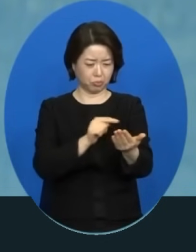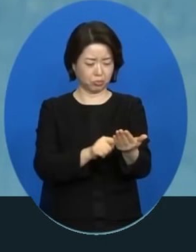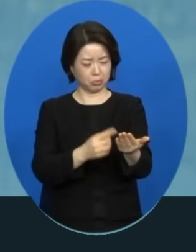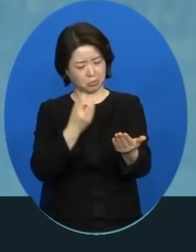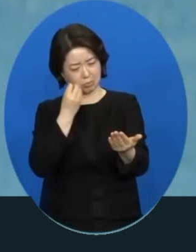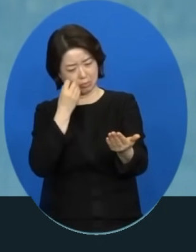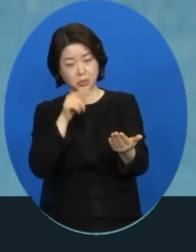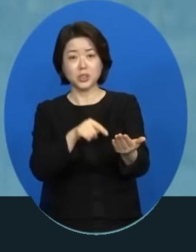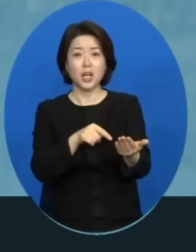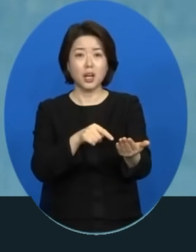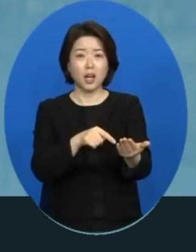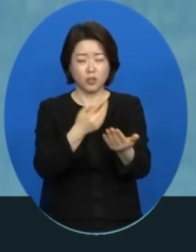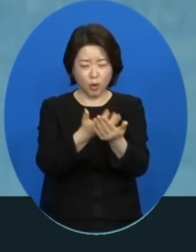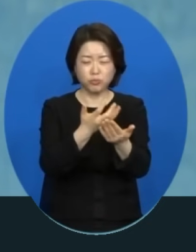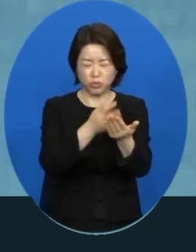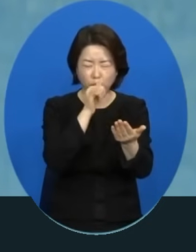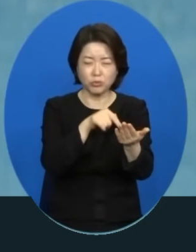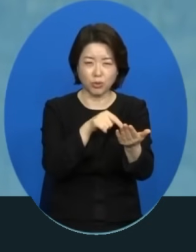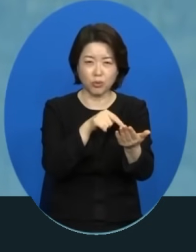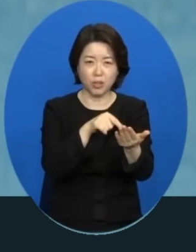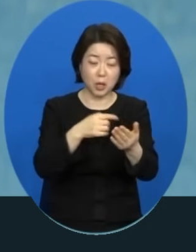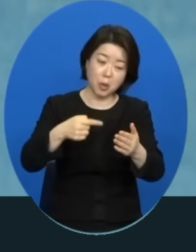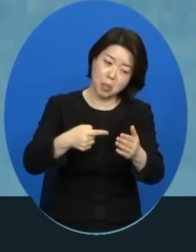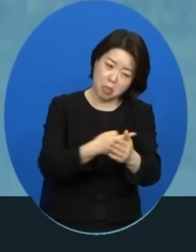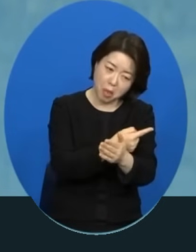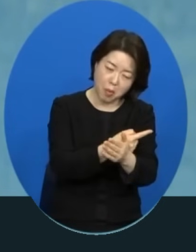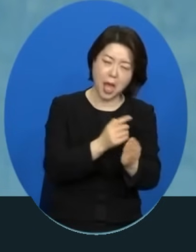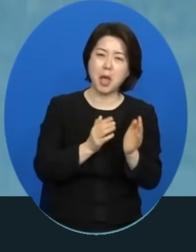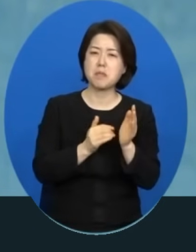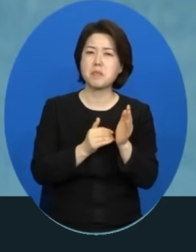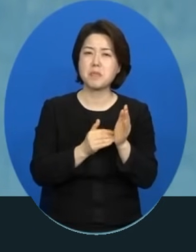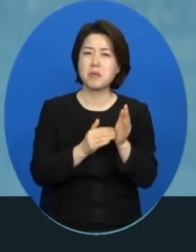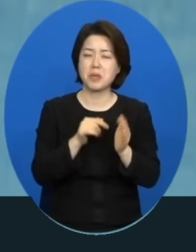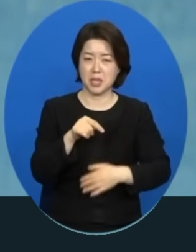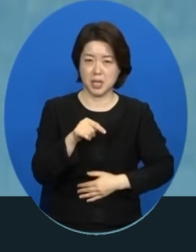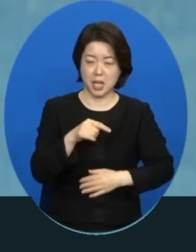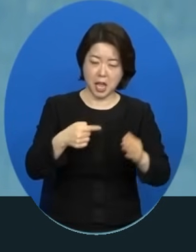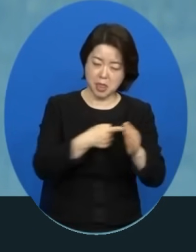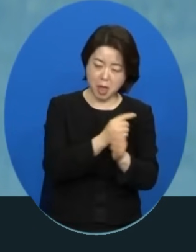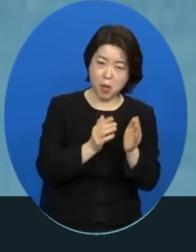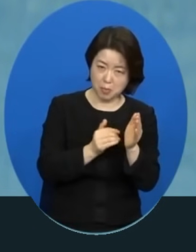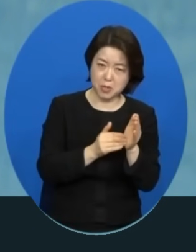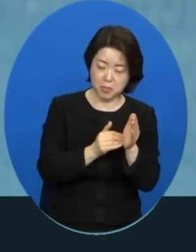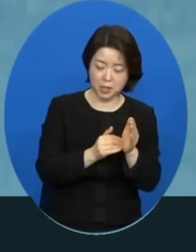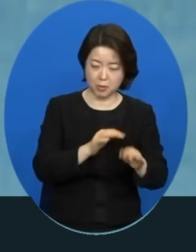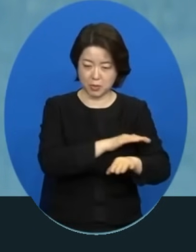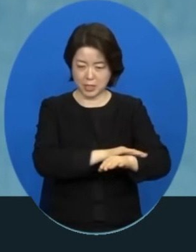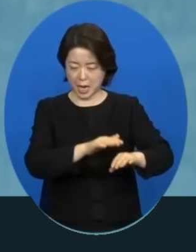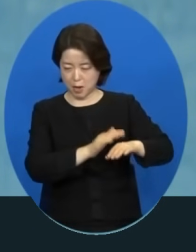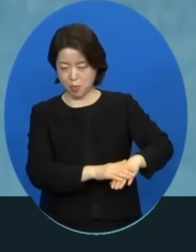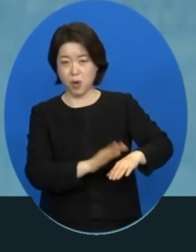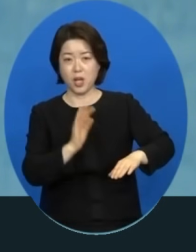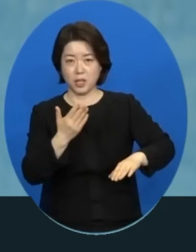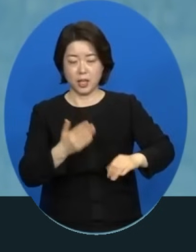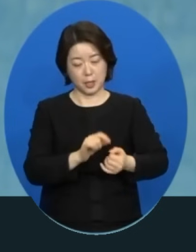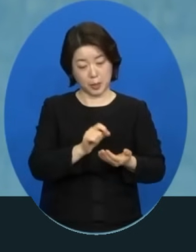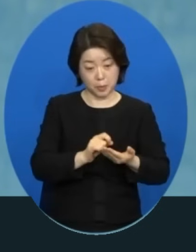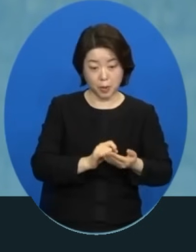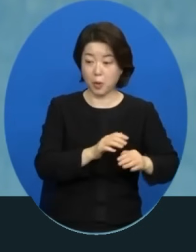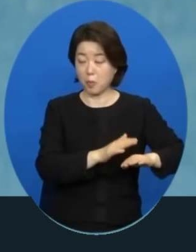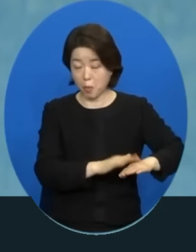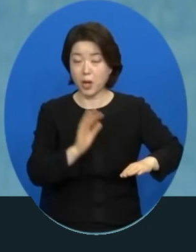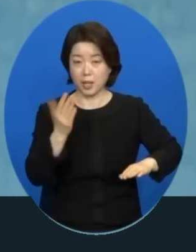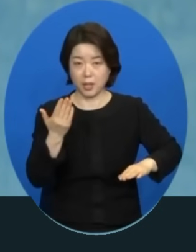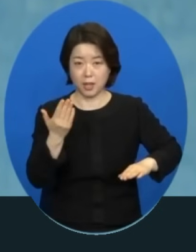싶은 그런 문서가 있어요. 어쨌든 대외비라고 하니까 비밀 문서니까 잘 보관을 해야 됩니다. 그래서 기록을 하고 어디에 보관을 하게